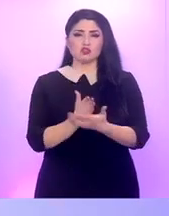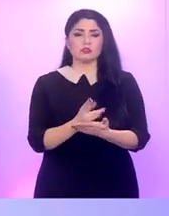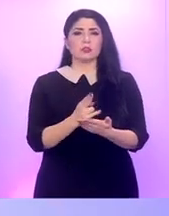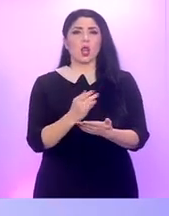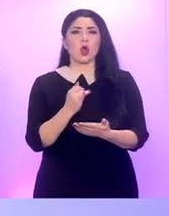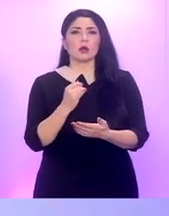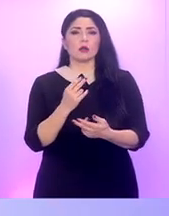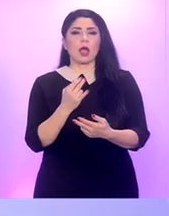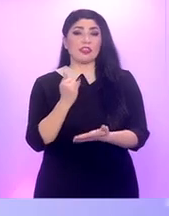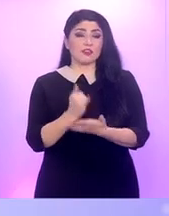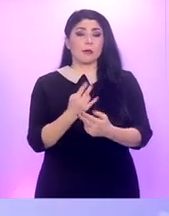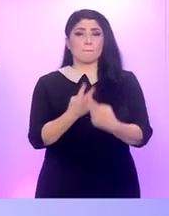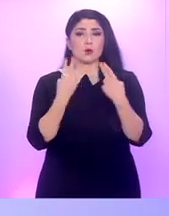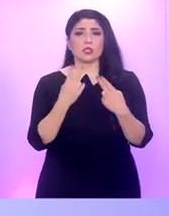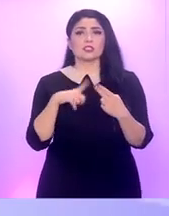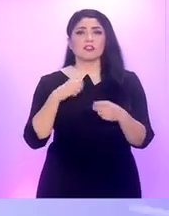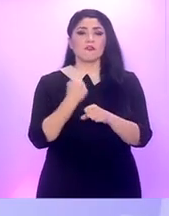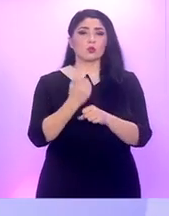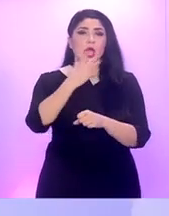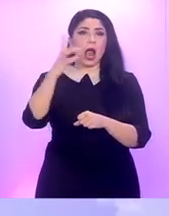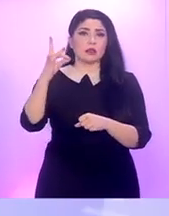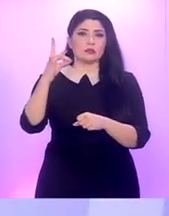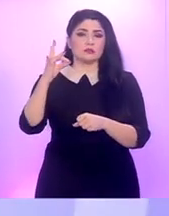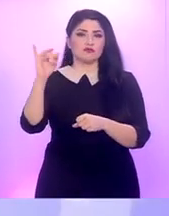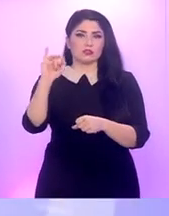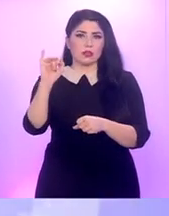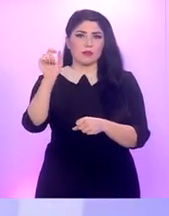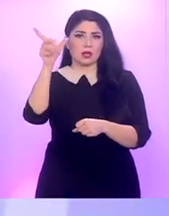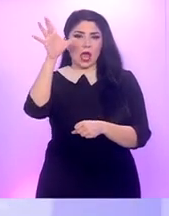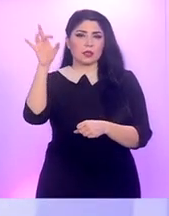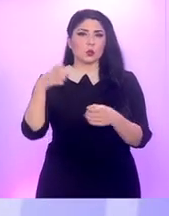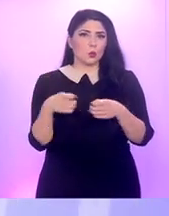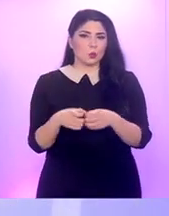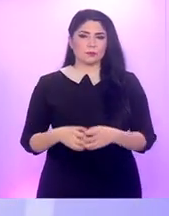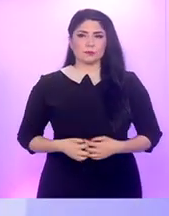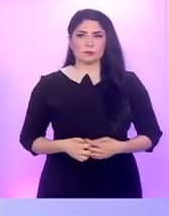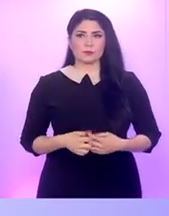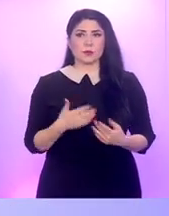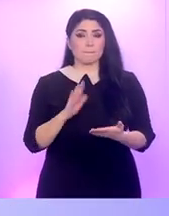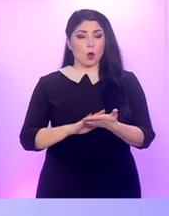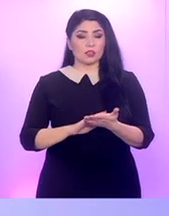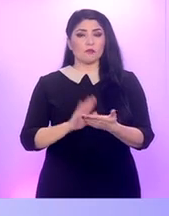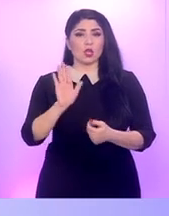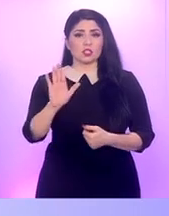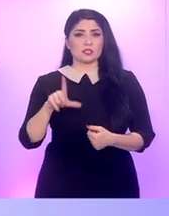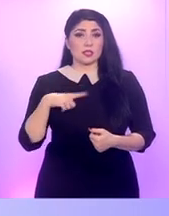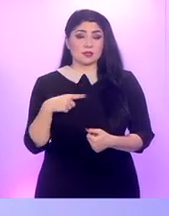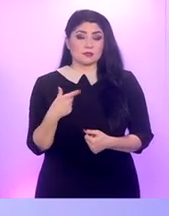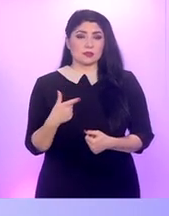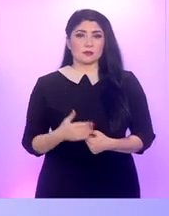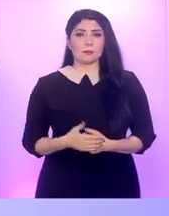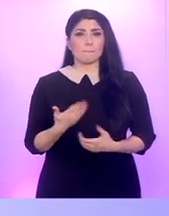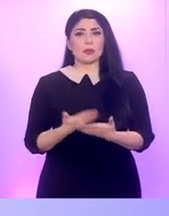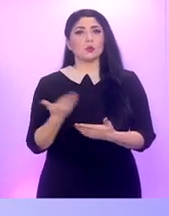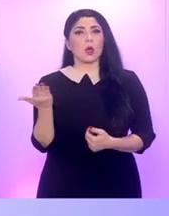nu numai, sunt luate în altă parte. Asta era motivul pentru care domnul Ludovic Orban, sau ăsta e